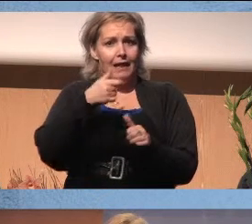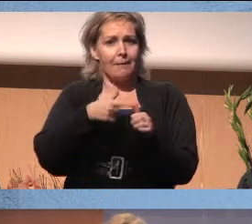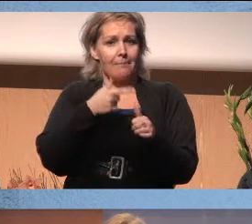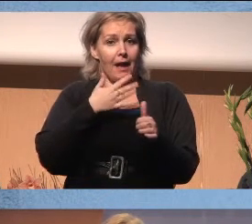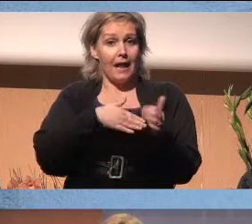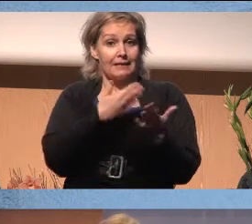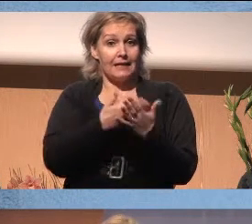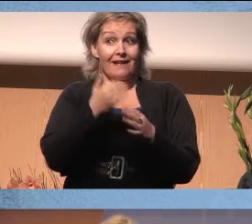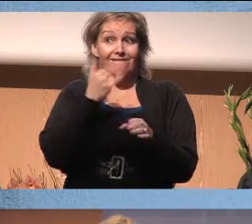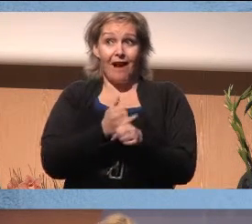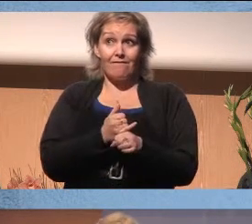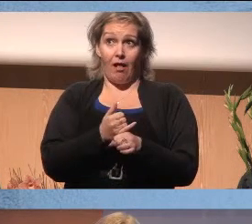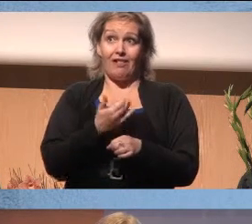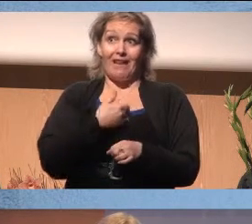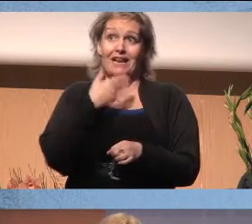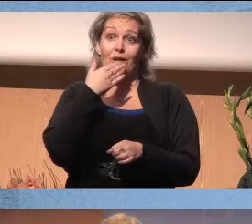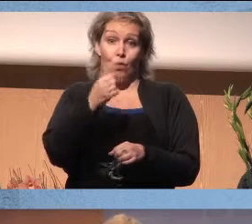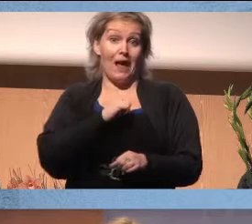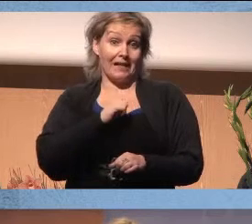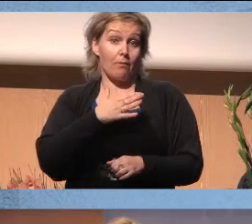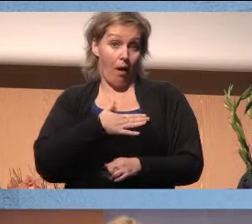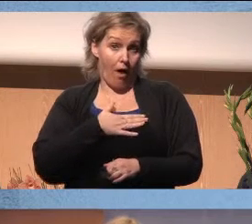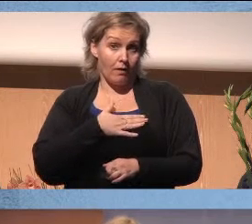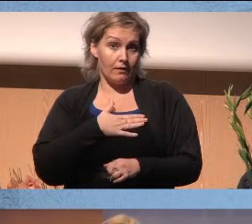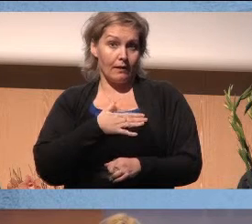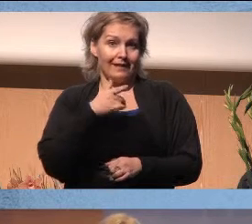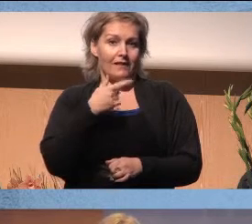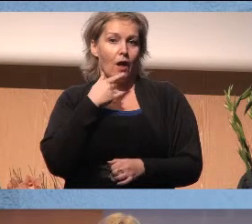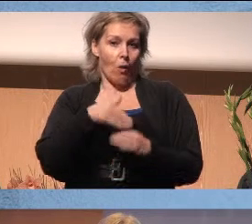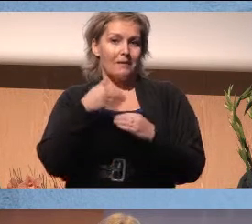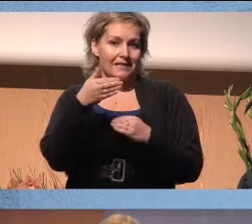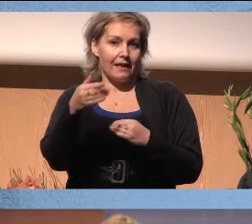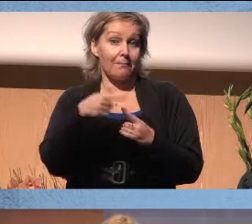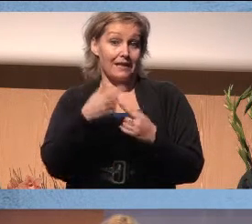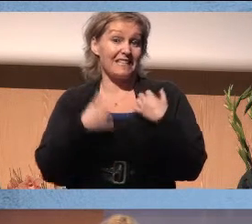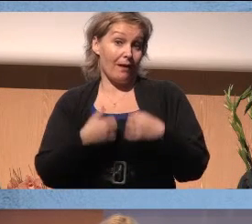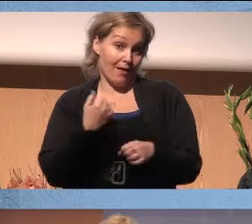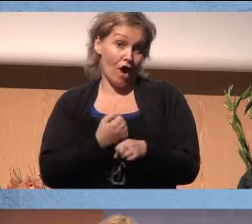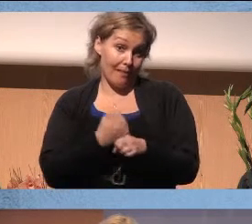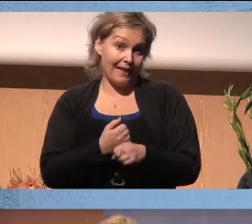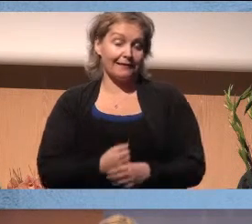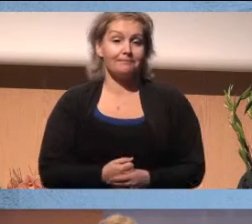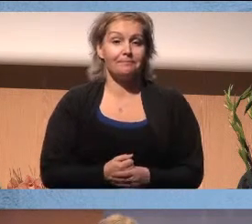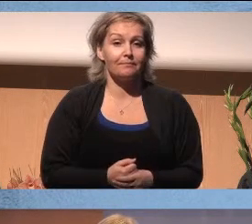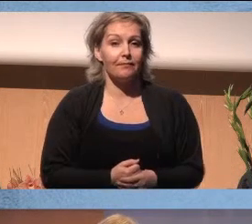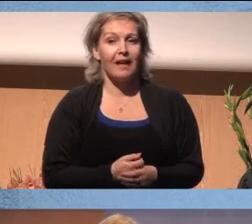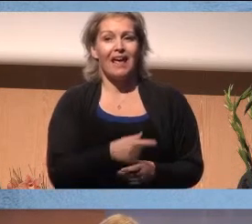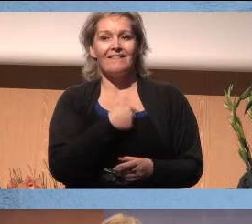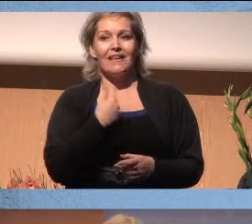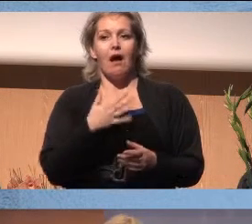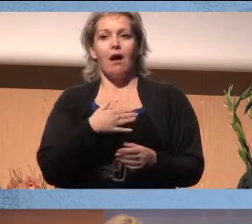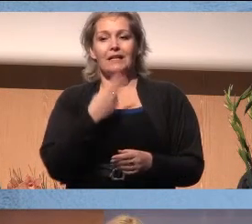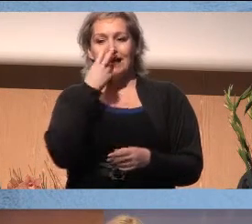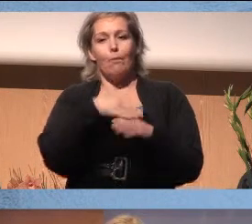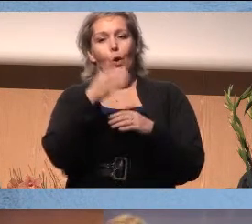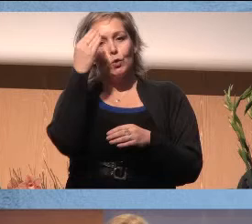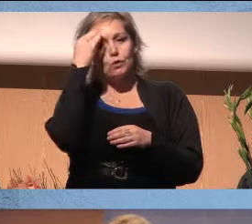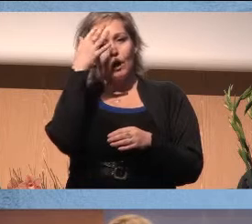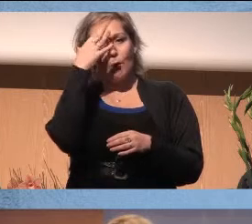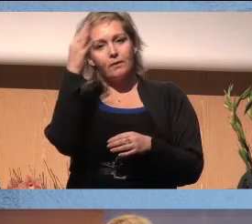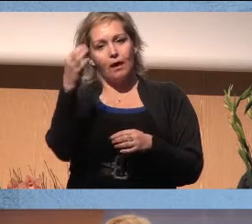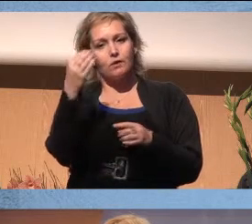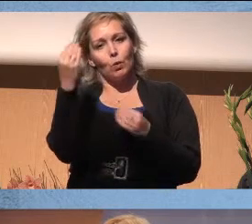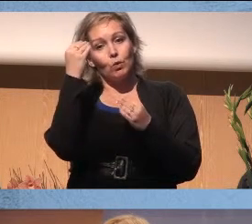Det tror vi i hvert fall to veldig gode egenskaper. Dette kommer vi tilbake til. Det blir spennende arbeid. Vi skal se på kunnskap,